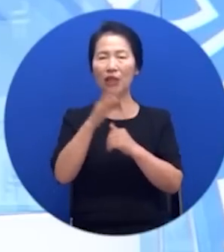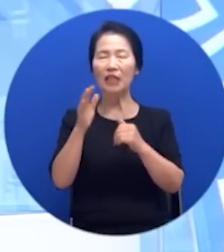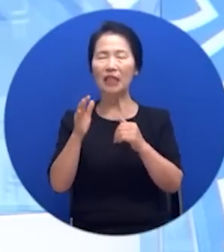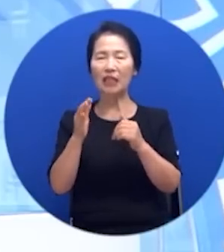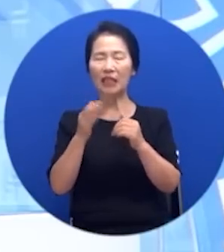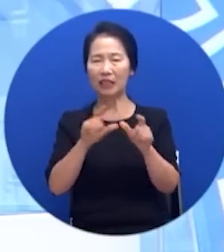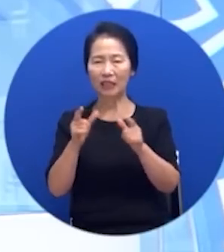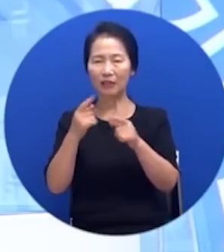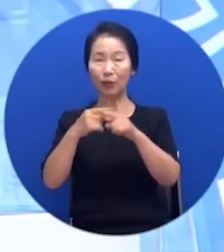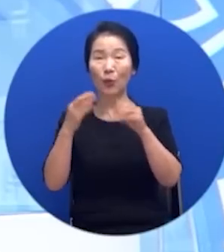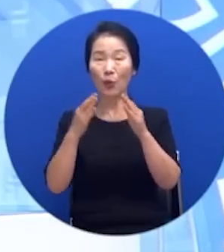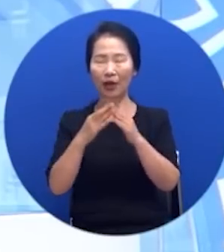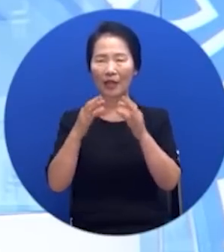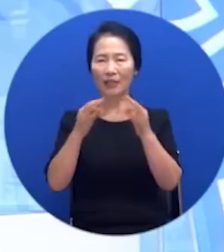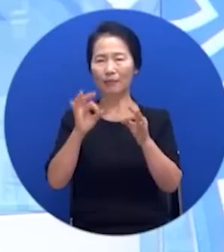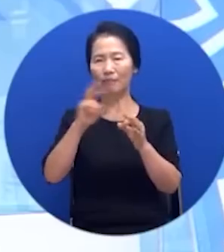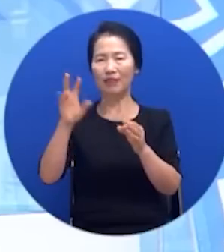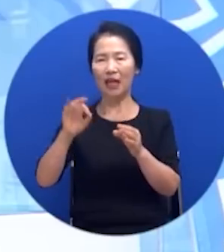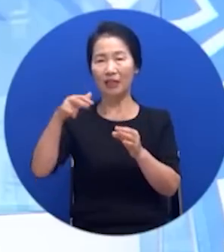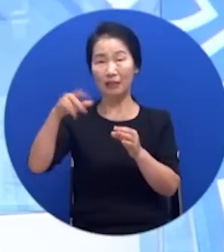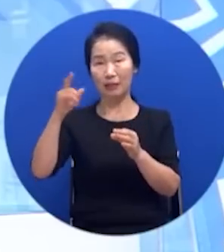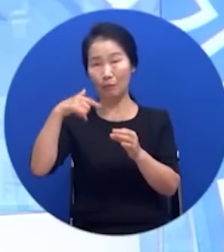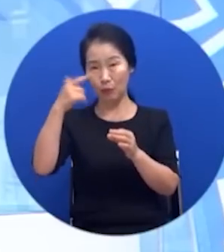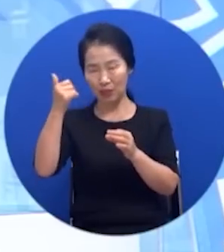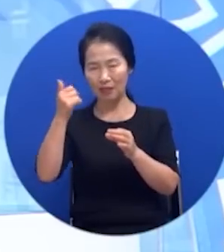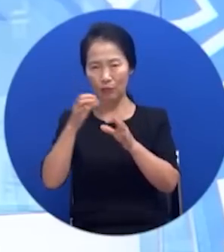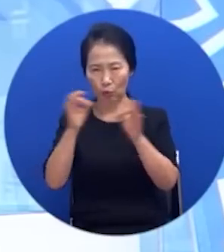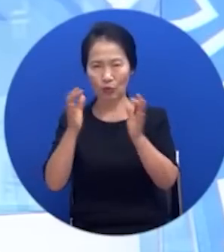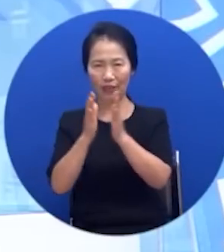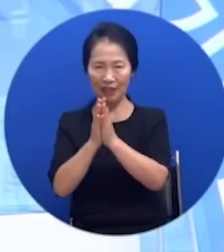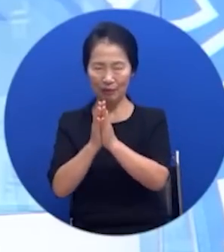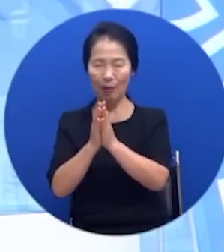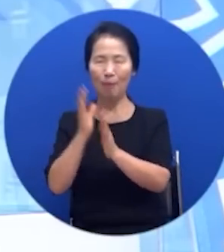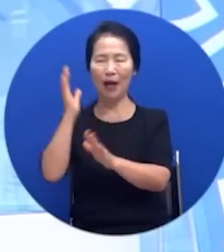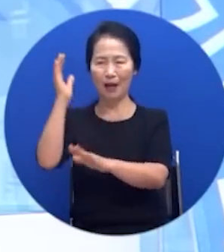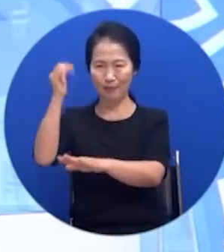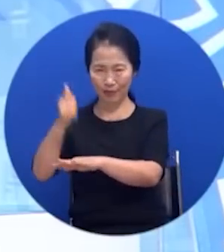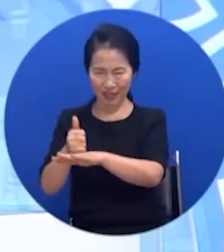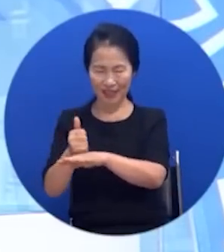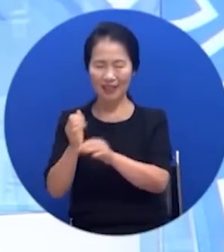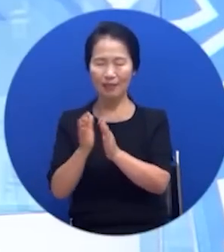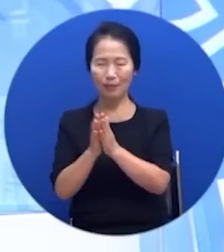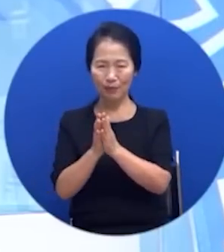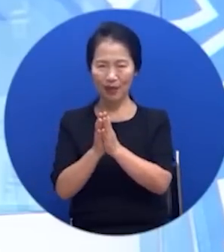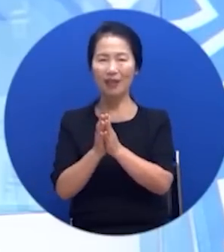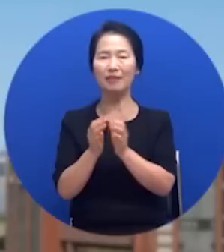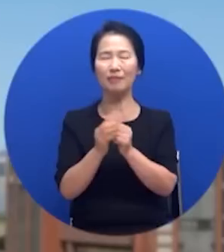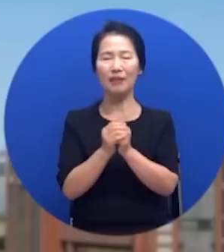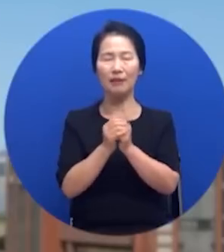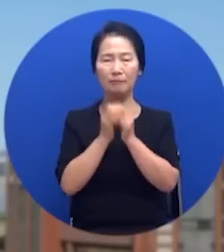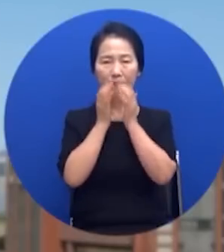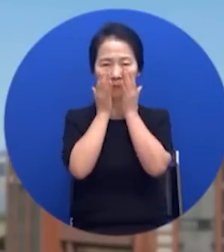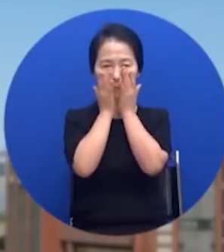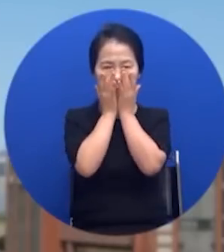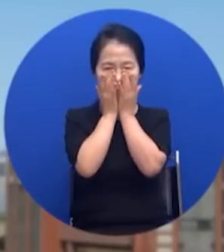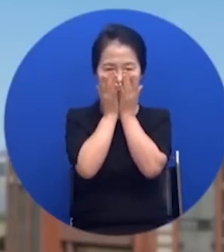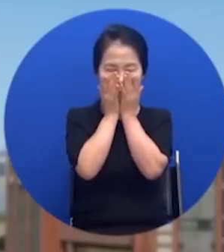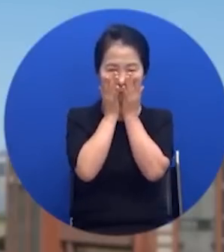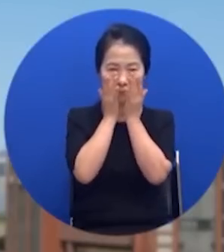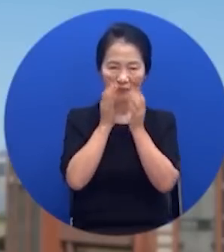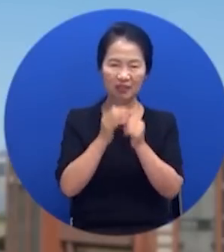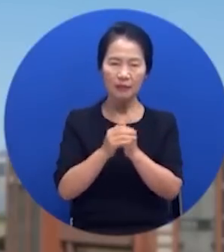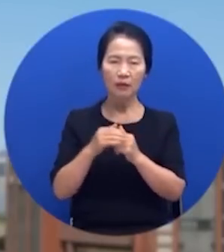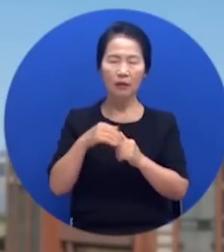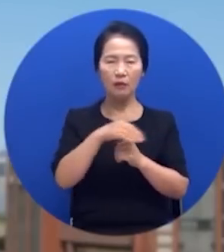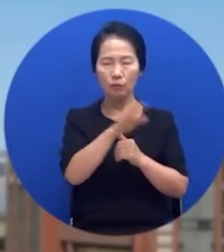나오셔서 통성 기도에 의해서 마무리 중보 기도를 해주시겠습니다. 코로나19로 절망에 찬